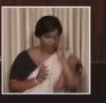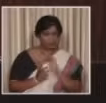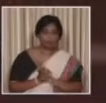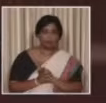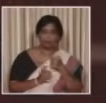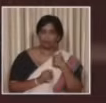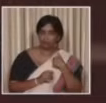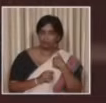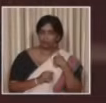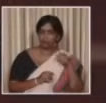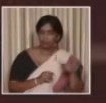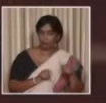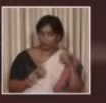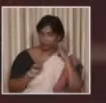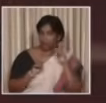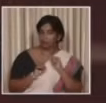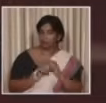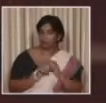මම කරුණ